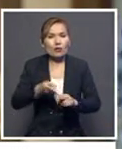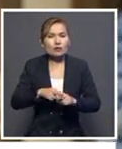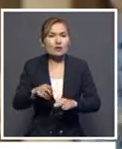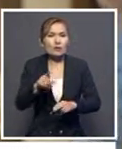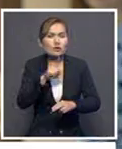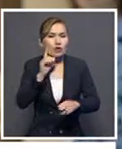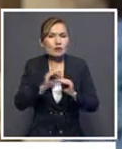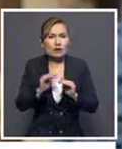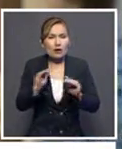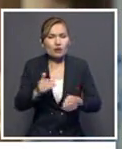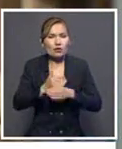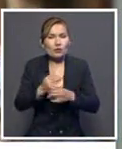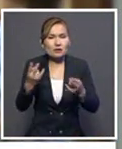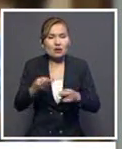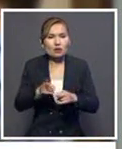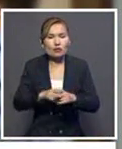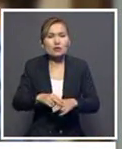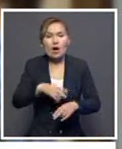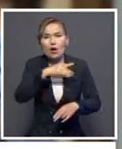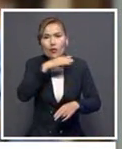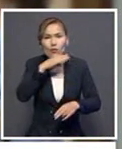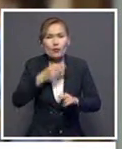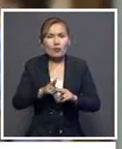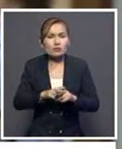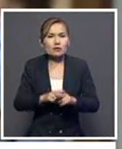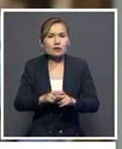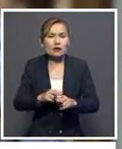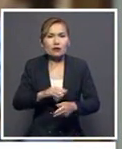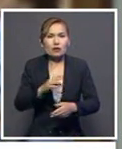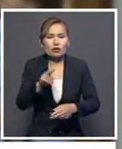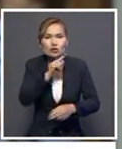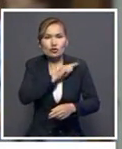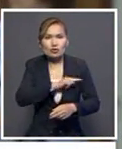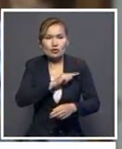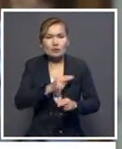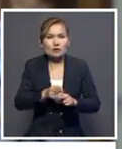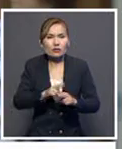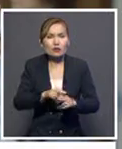химия, математиканы оқып шықты делік. Бірақ ол ертеңгі күні ол 9 айдың ішінде ағылшын